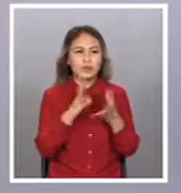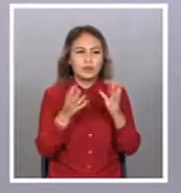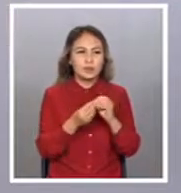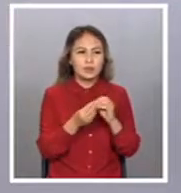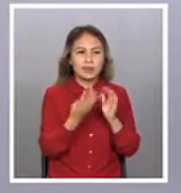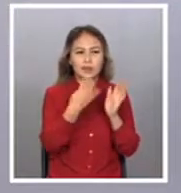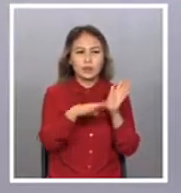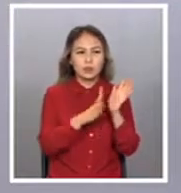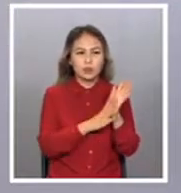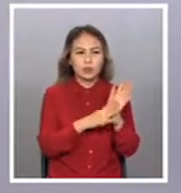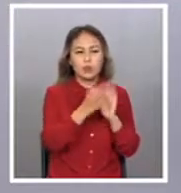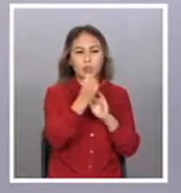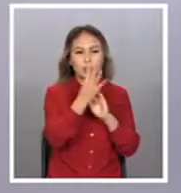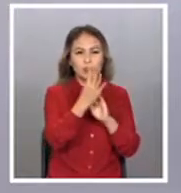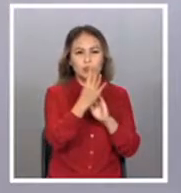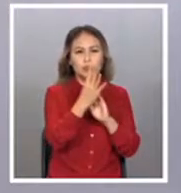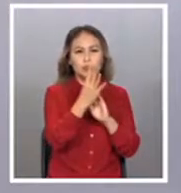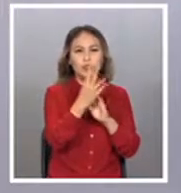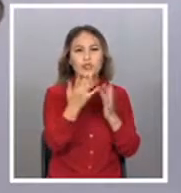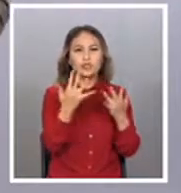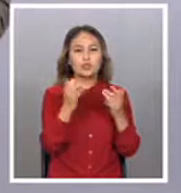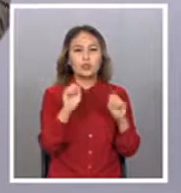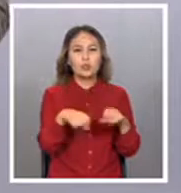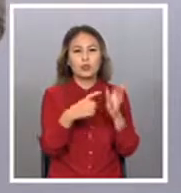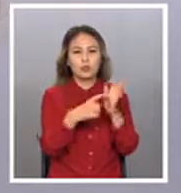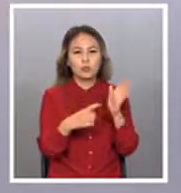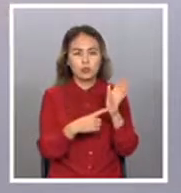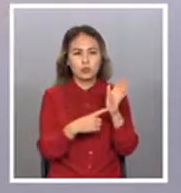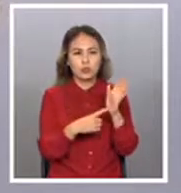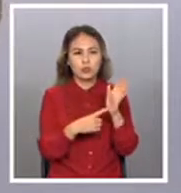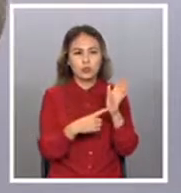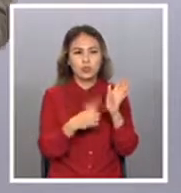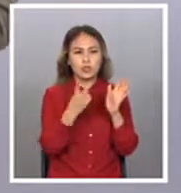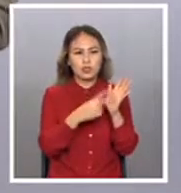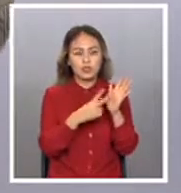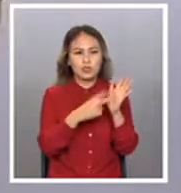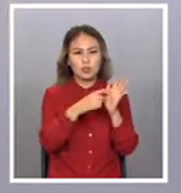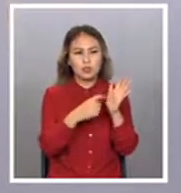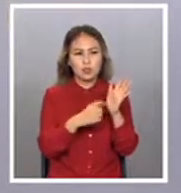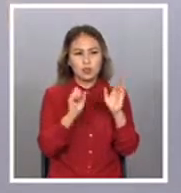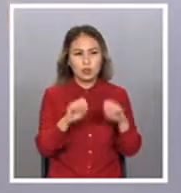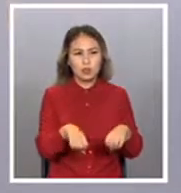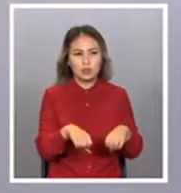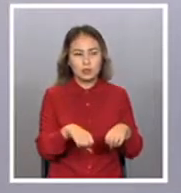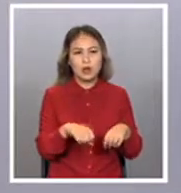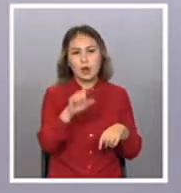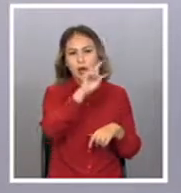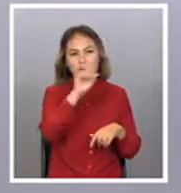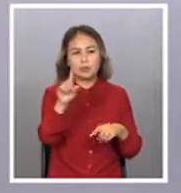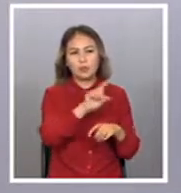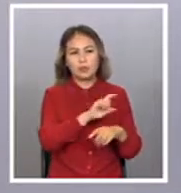қарайық. 49-ды да 14-ті де неше бөлге болады? Әрине 7-ге бөлге болады, иә? Алымында